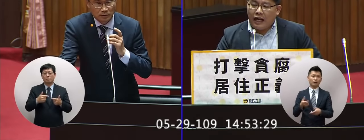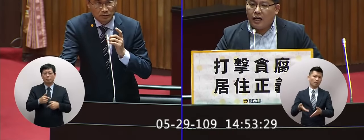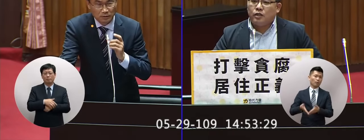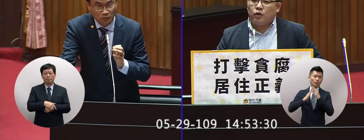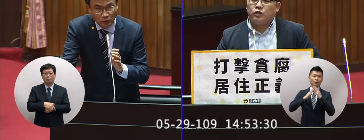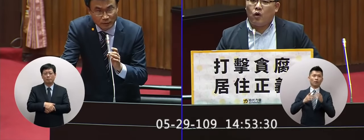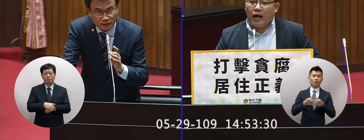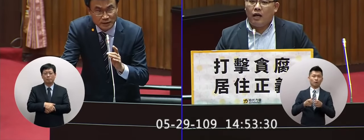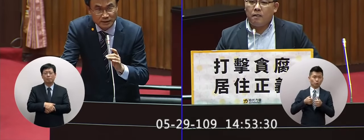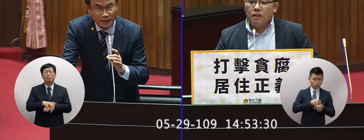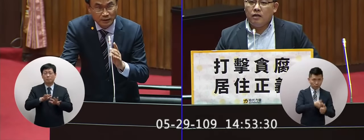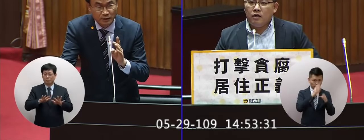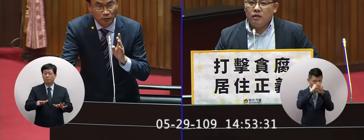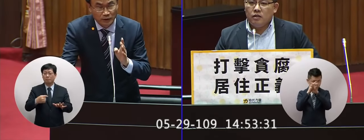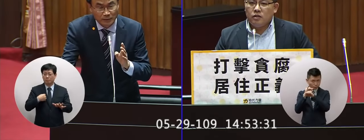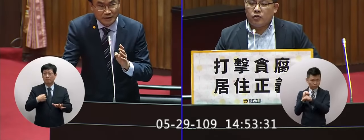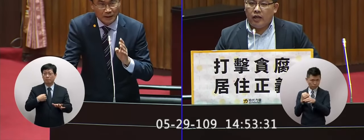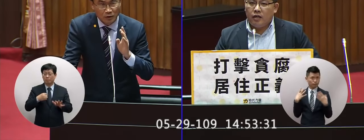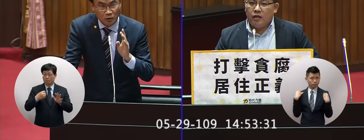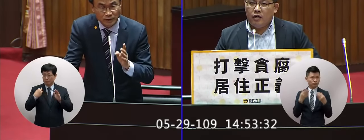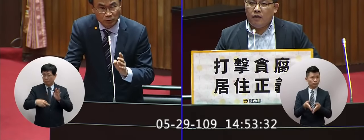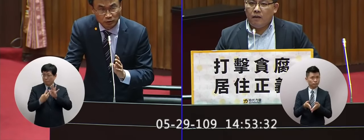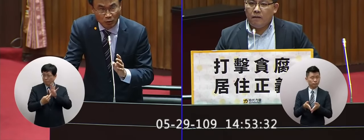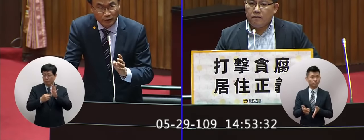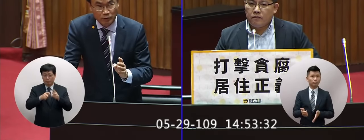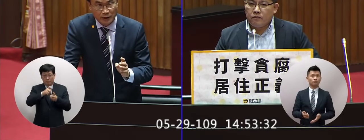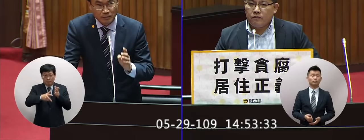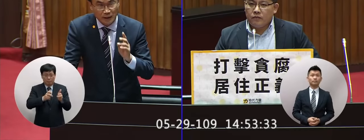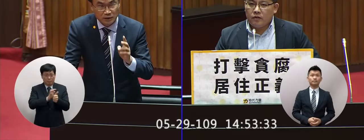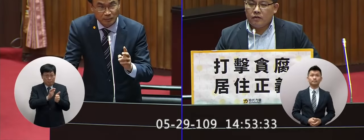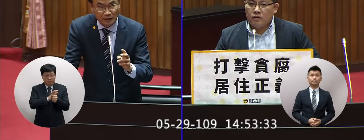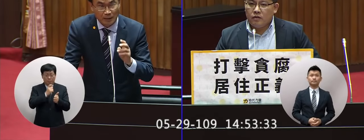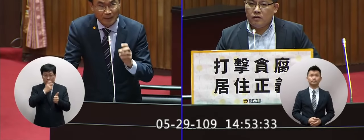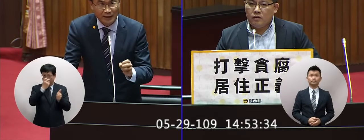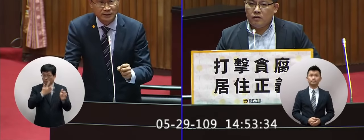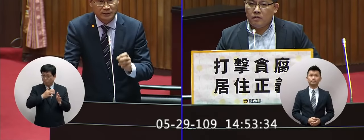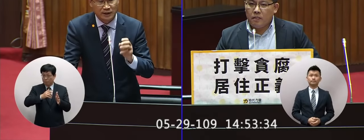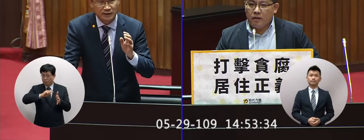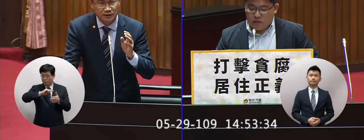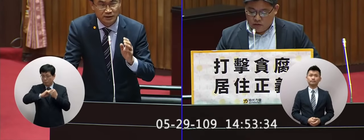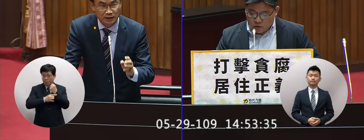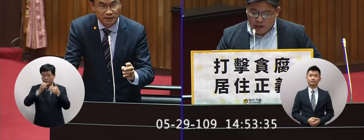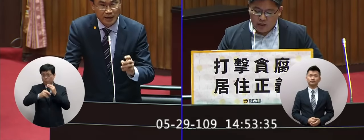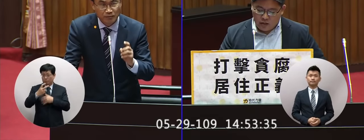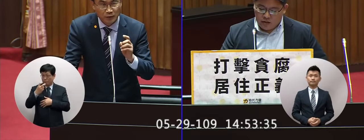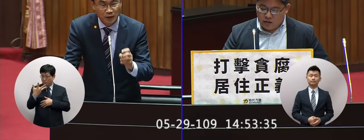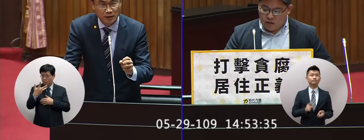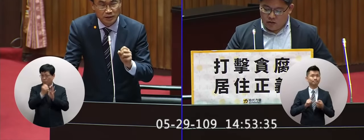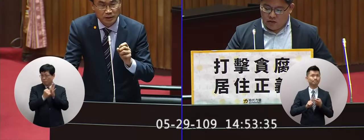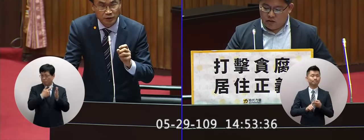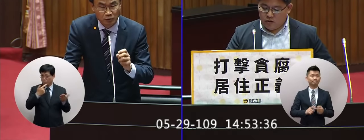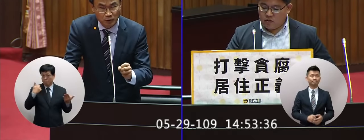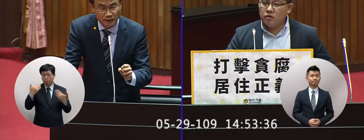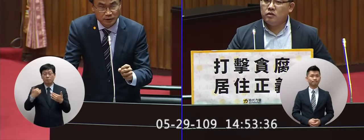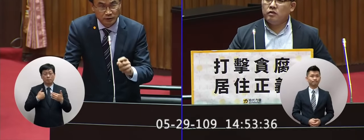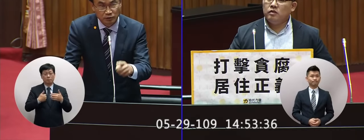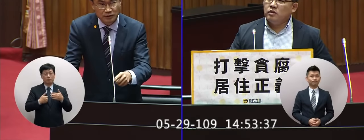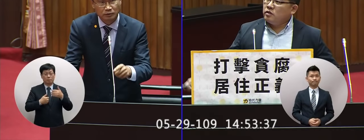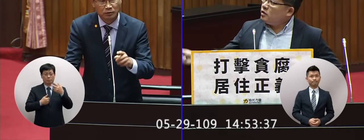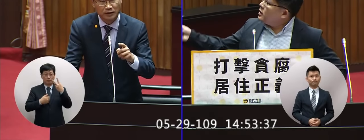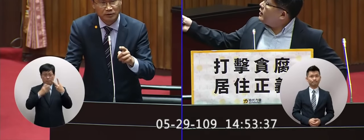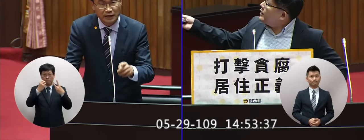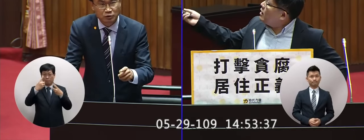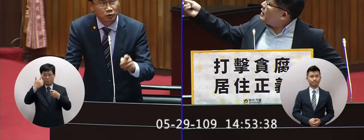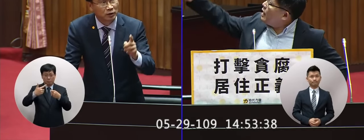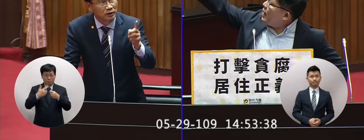恢复，让它可以追踪、啊。 我们现在我要特别讲，工厂辅导管理法里面28条，白纸黑字写上，2016、520之后，